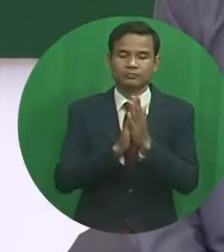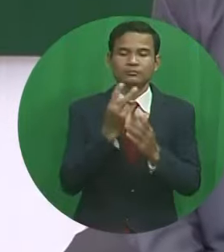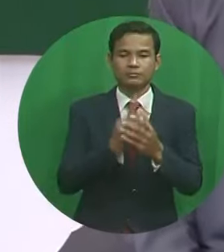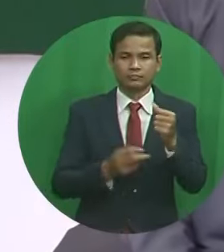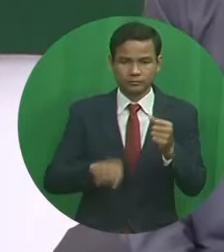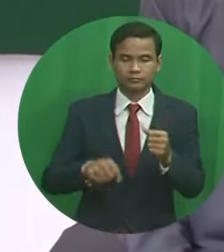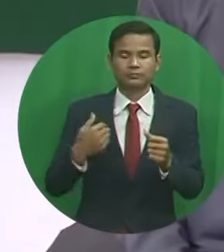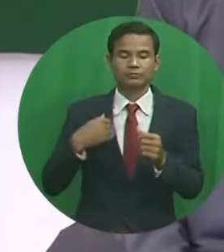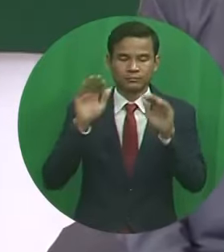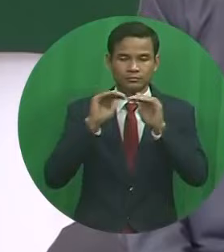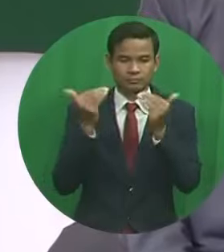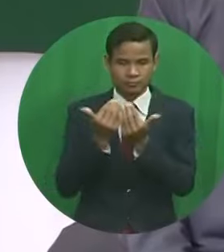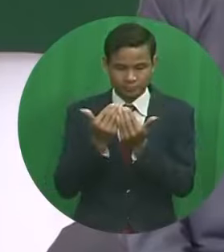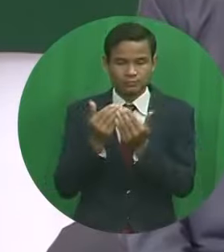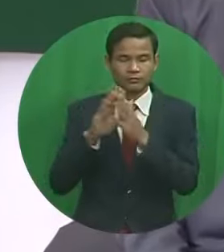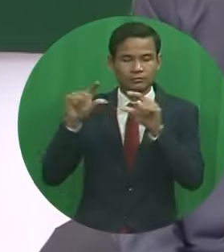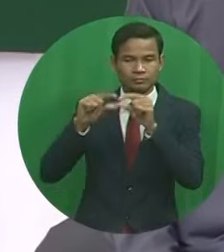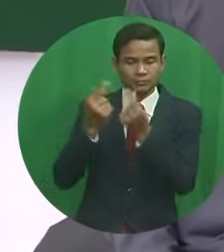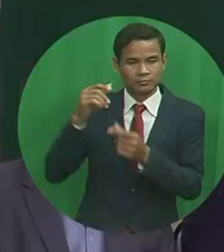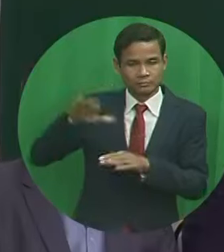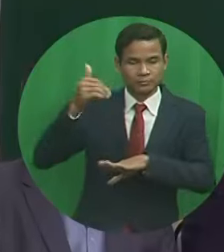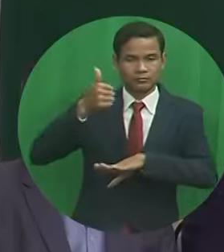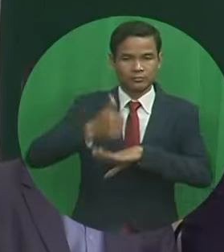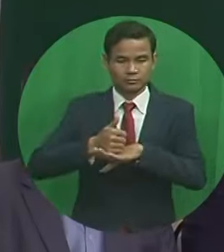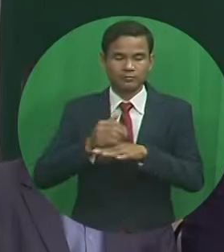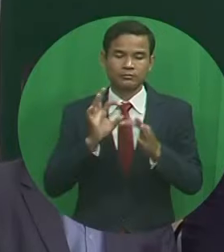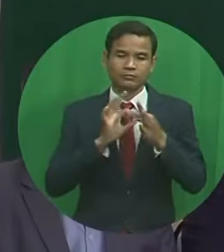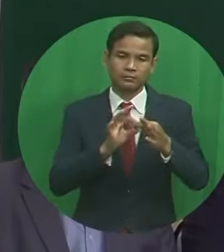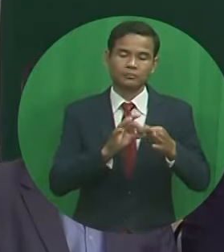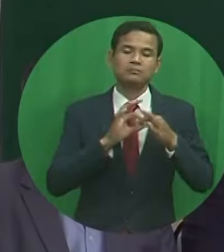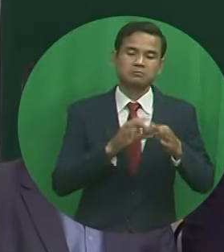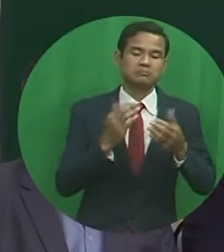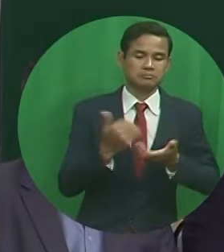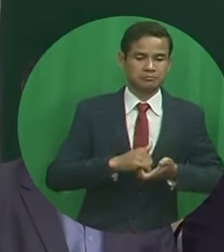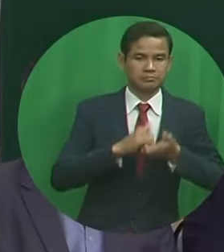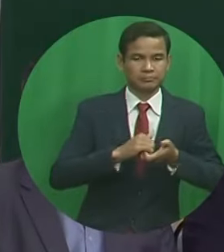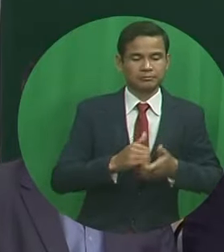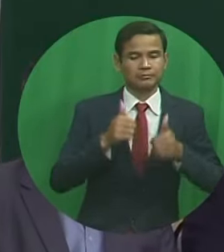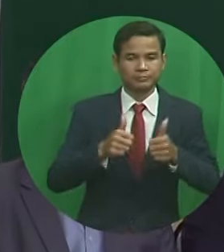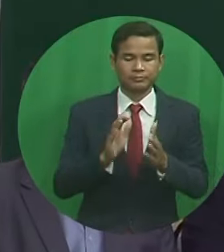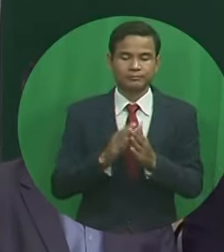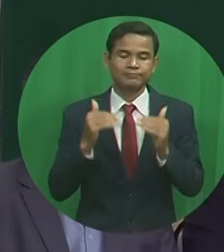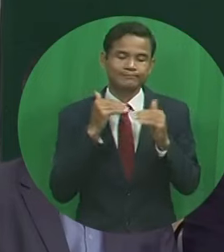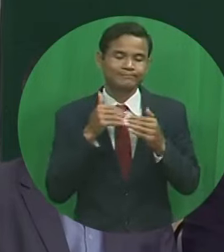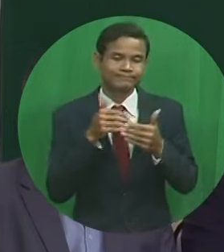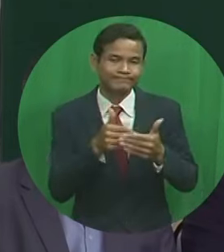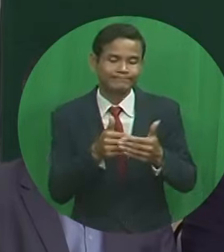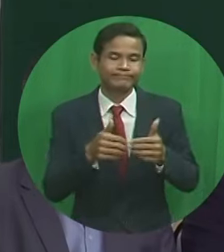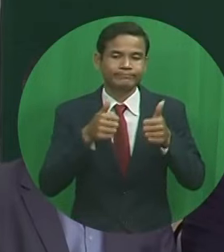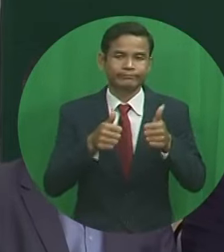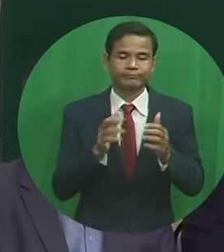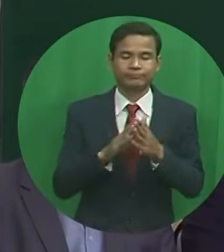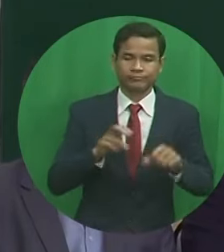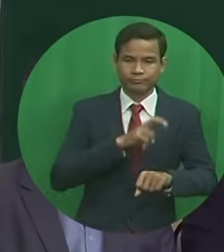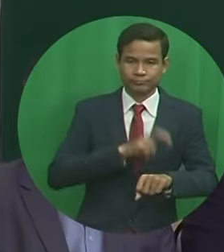ប្រតិភូជនខ្ពស់បង្ហាញពីមត្តភាពកម្រិតខ្ពស់កិច្ចសហការល្អនិងក្នុងនាមអ្នកចិត្តខាងល្អឆ្លៀក